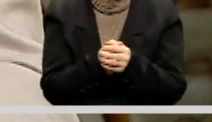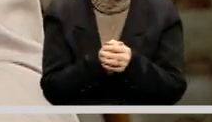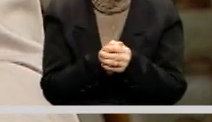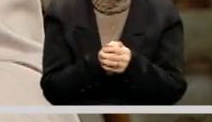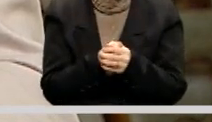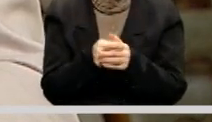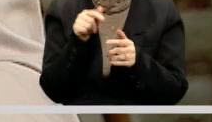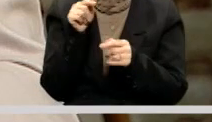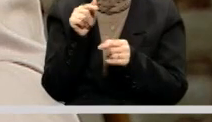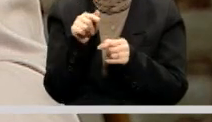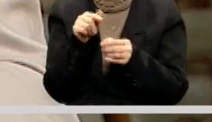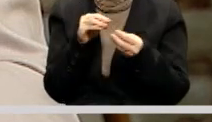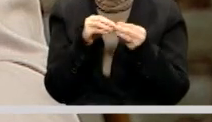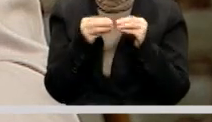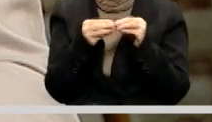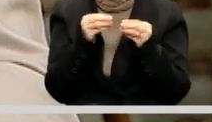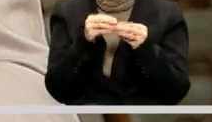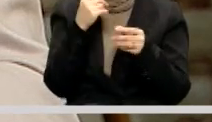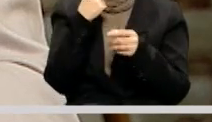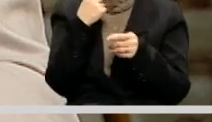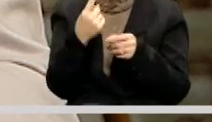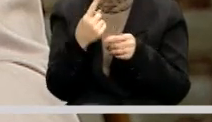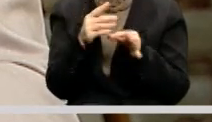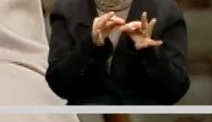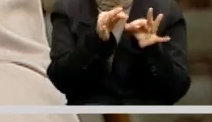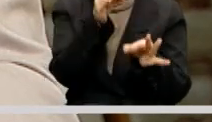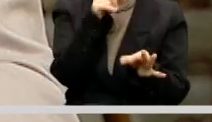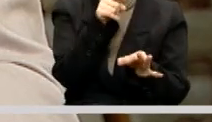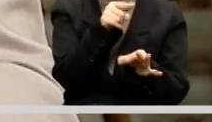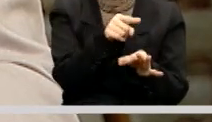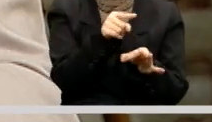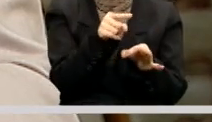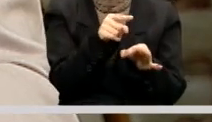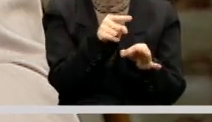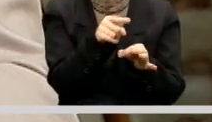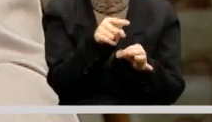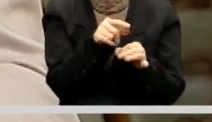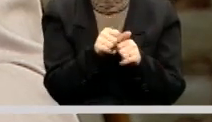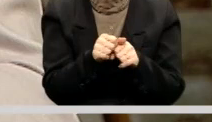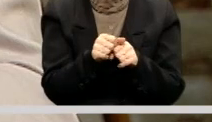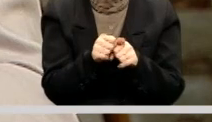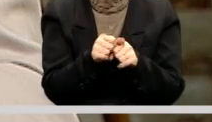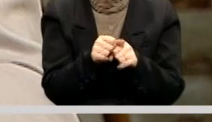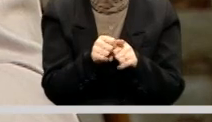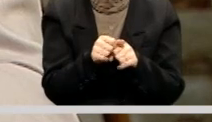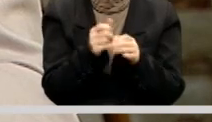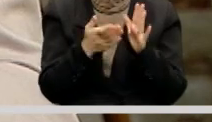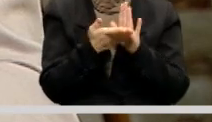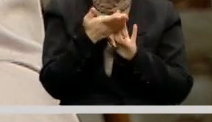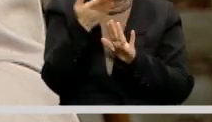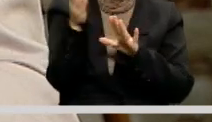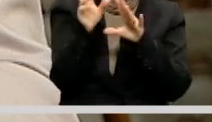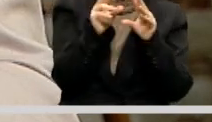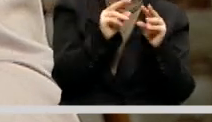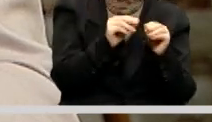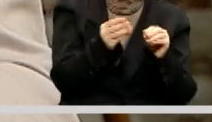narkolepsi dediğimiz durumdaki hastalarımıza idiopatik ve hipersomninin dışında, yani aşırı uyumanın dışında,